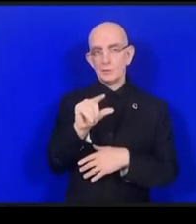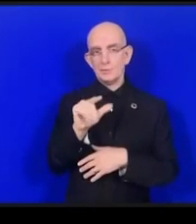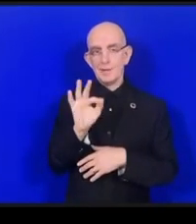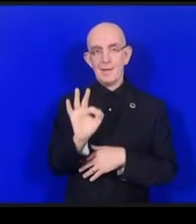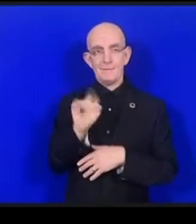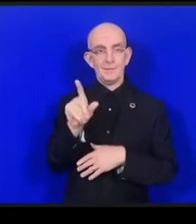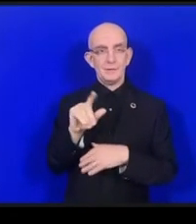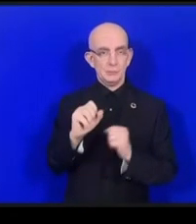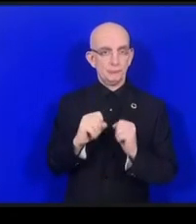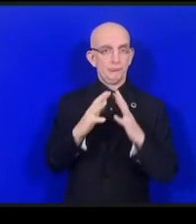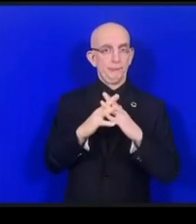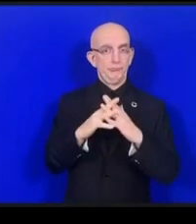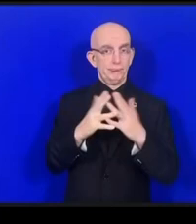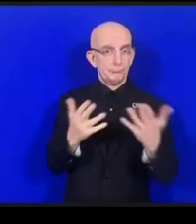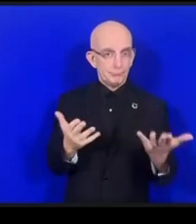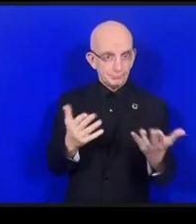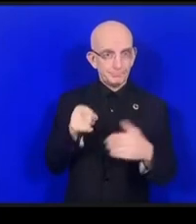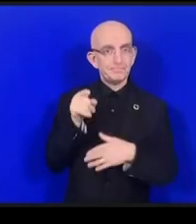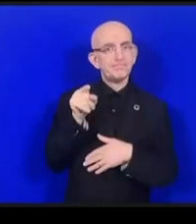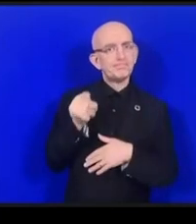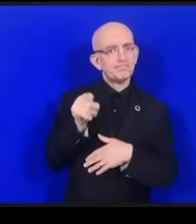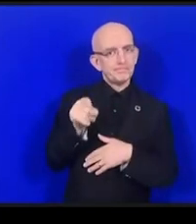коалиций в рамках